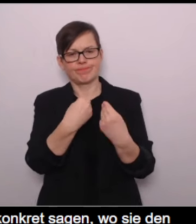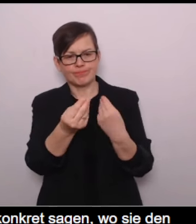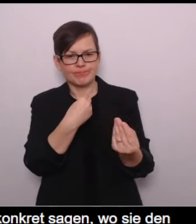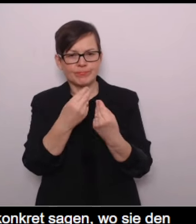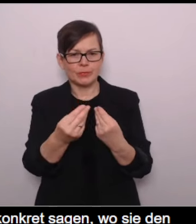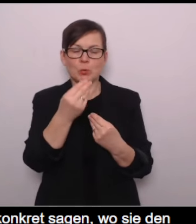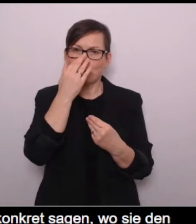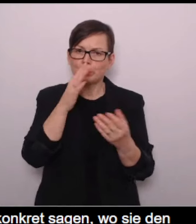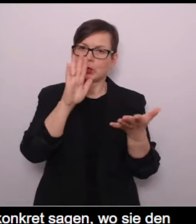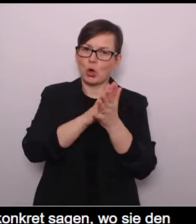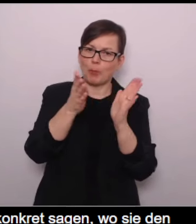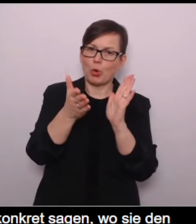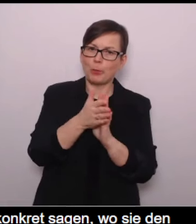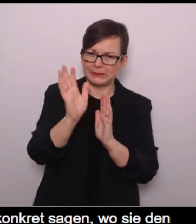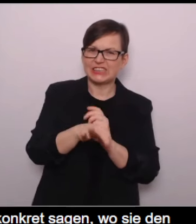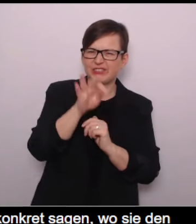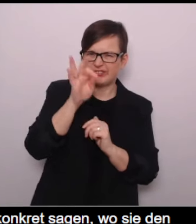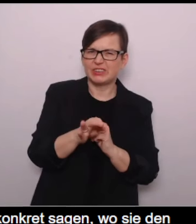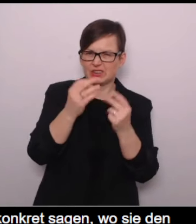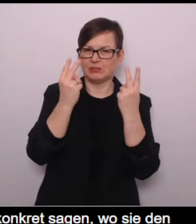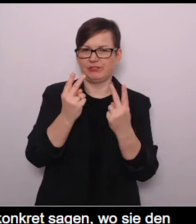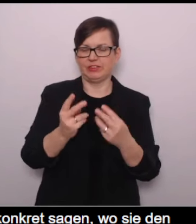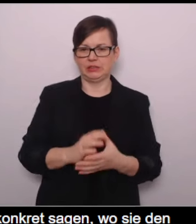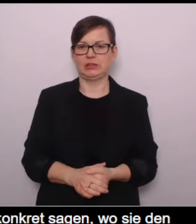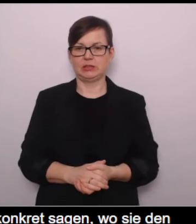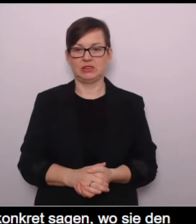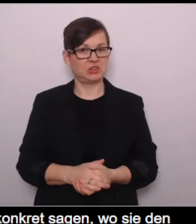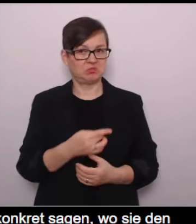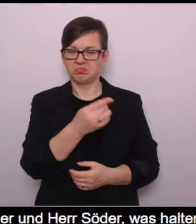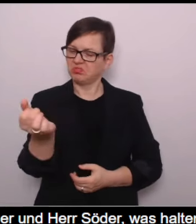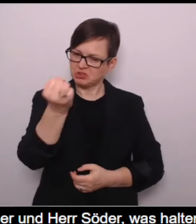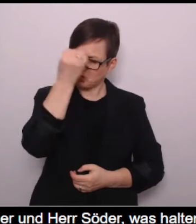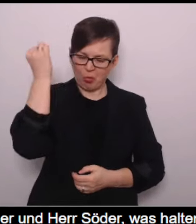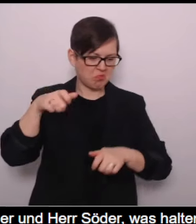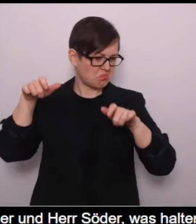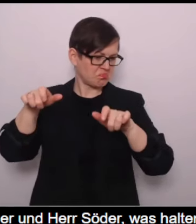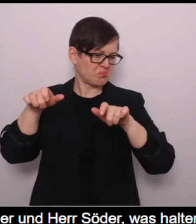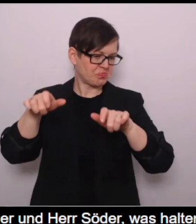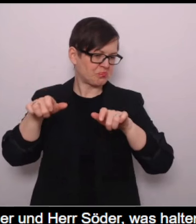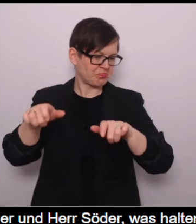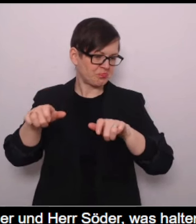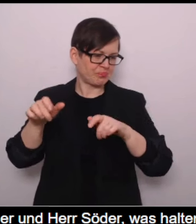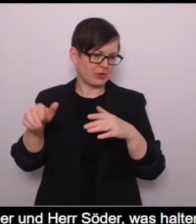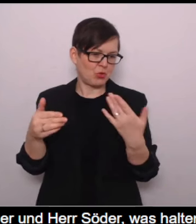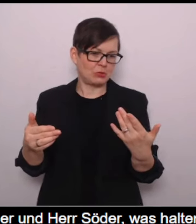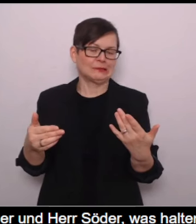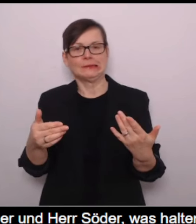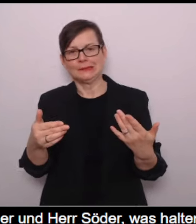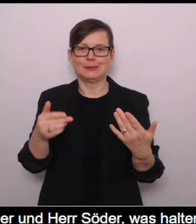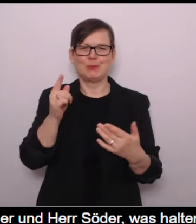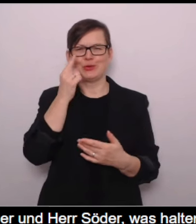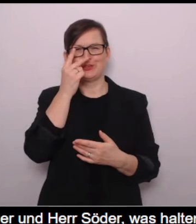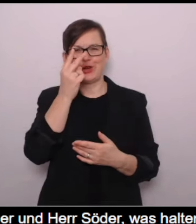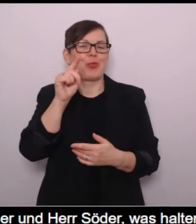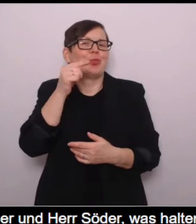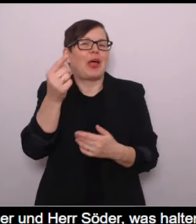in die Waagschale zu werfen, mit den Betroffenen zu reden und zu versuchen, eine Kompromisslinie zu finden. Und wenn die